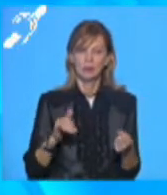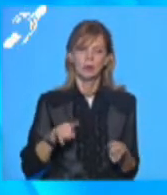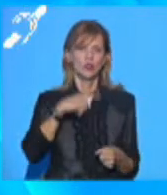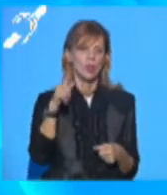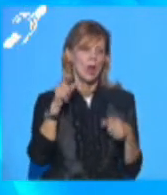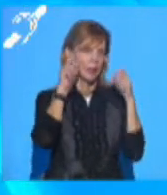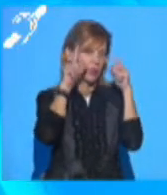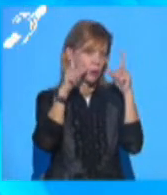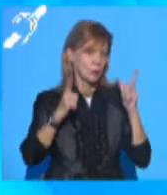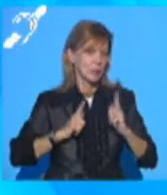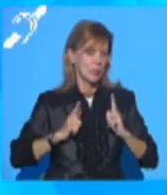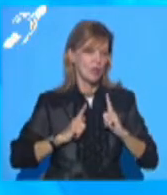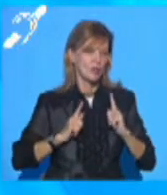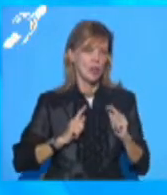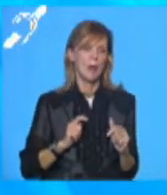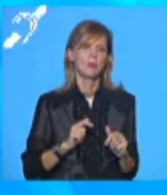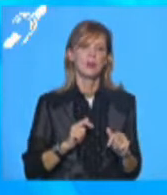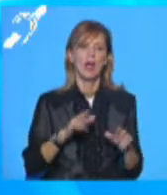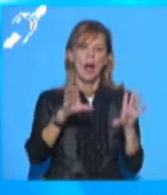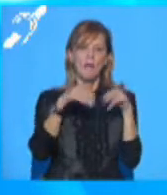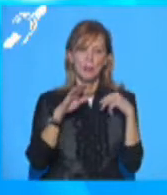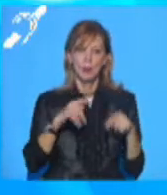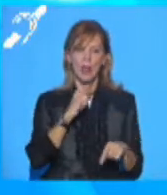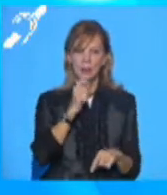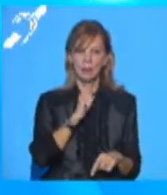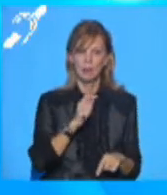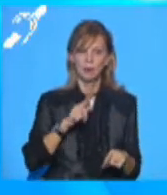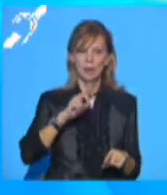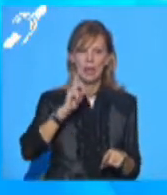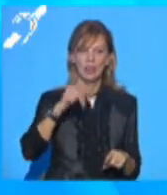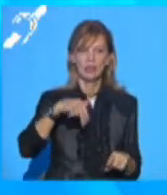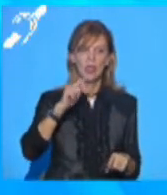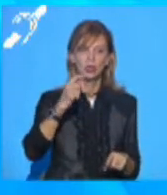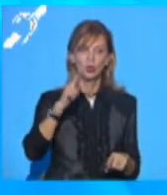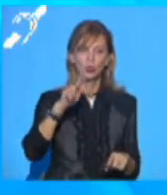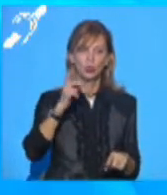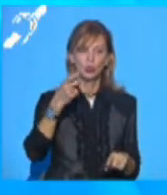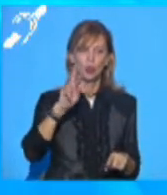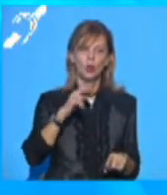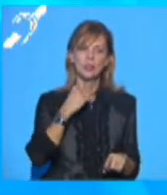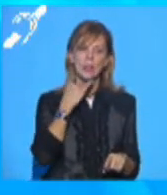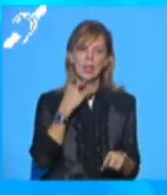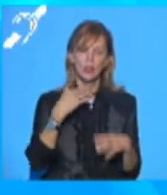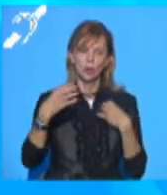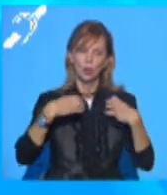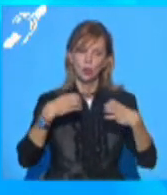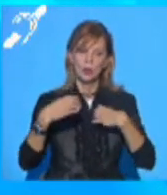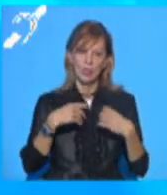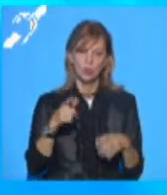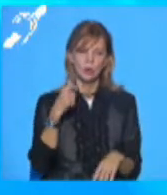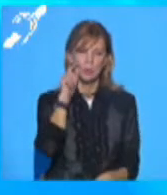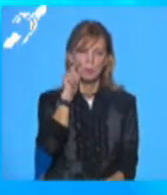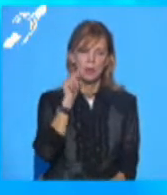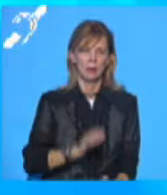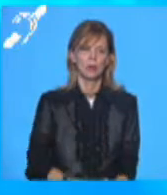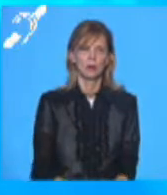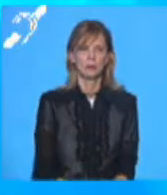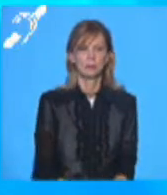alte surprize îi așteaptă pe iubitorii teatrului, aflăm la interviul zilei de la Dan Tudor, managerul Instituției de Cultură din Pitești.